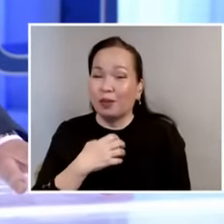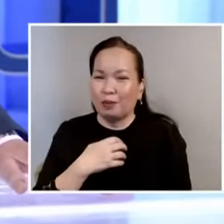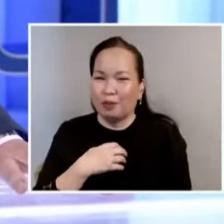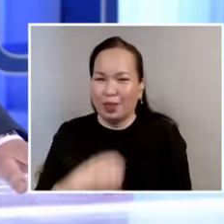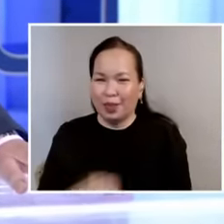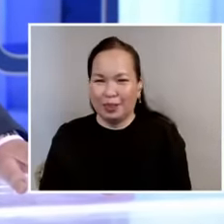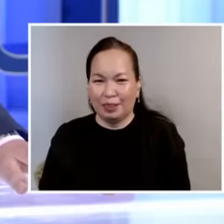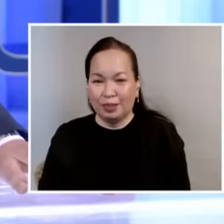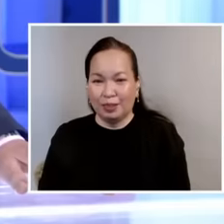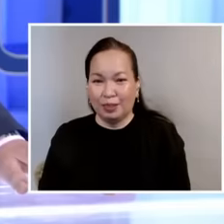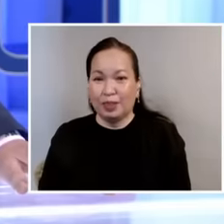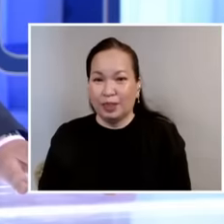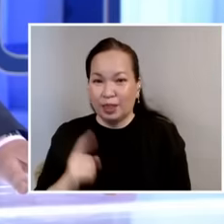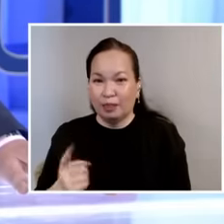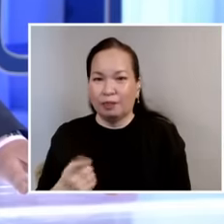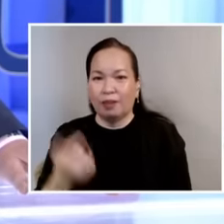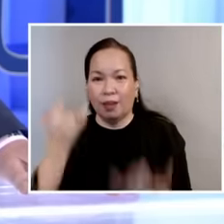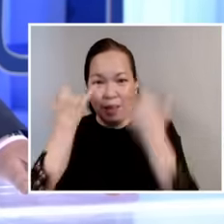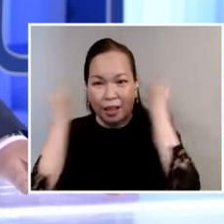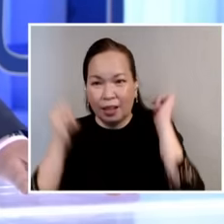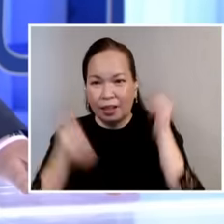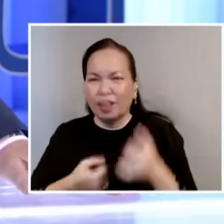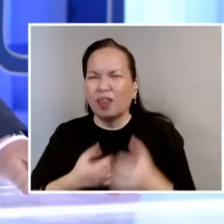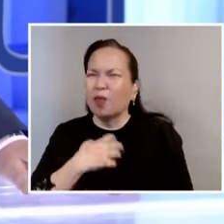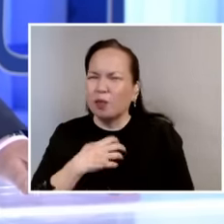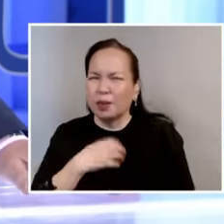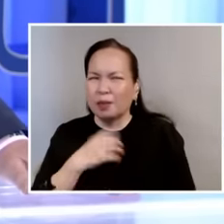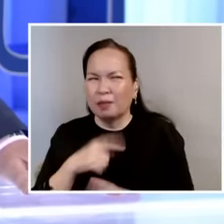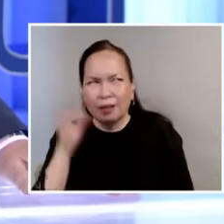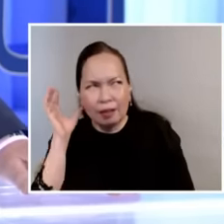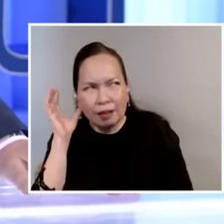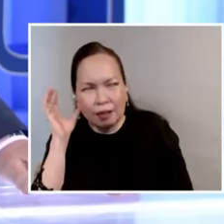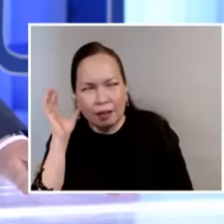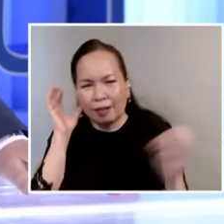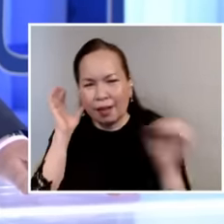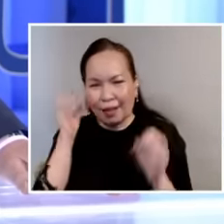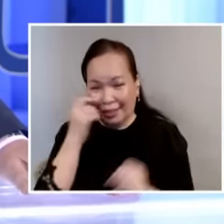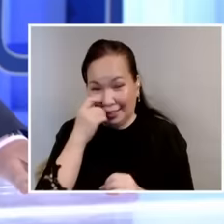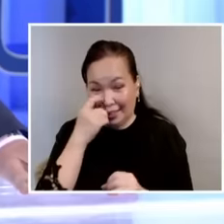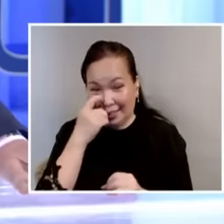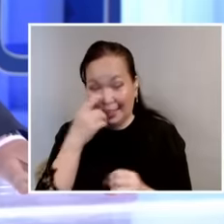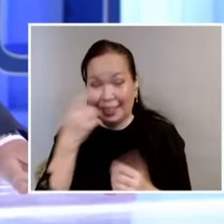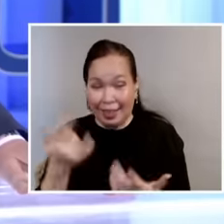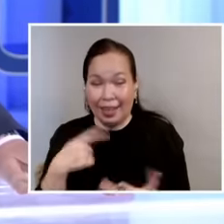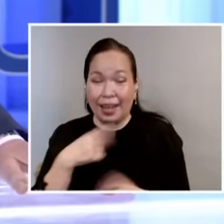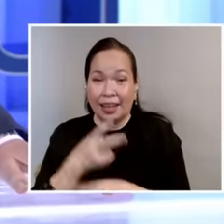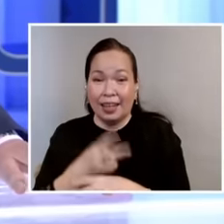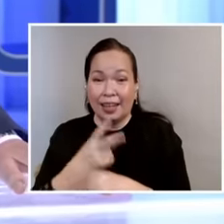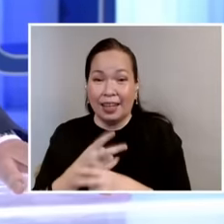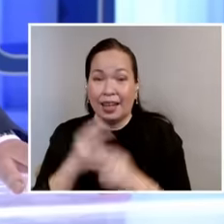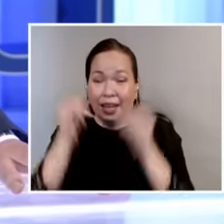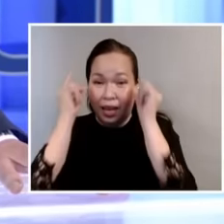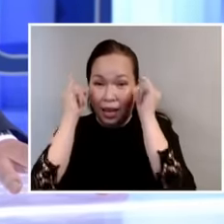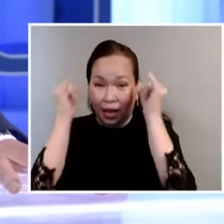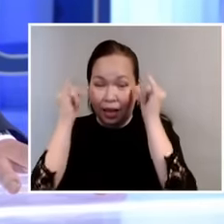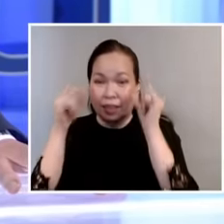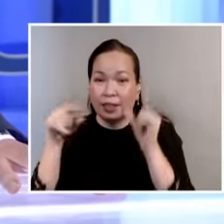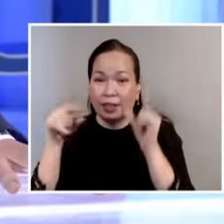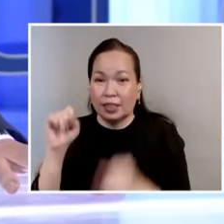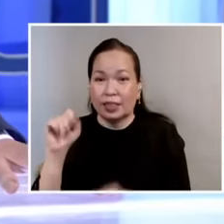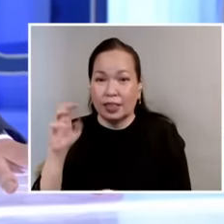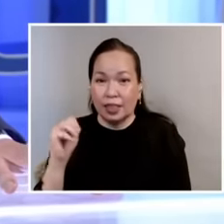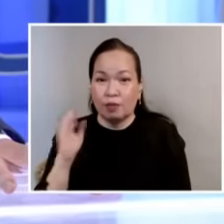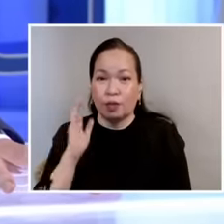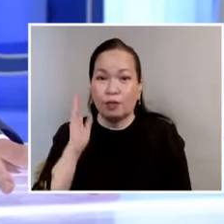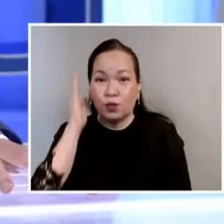Ay, kaya nga, kahit magreklamo siya, hindi mo maririnig. Ngayon po ay nag-aalaga na rin ng mga baka si Samuel. Baka in the future ay